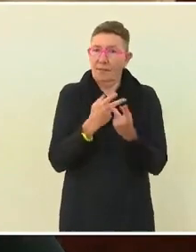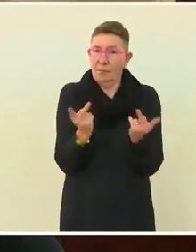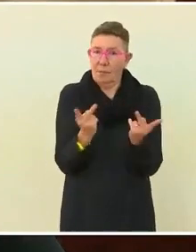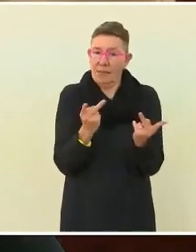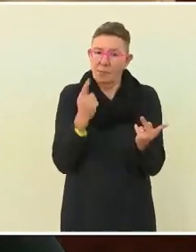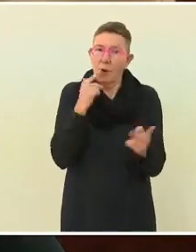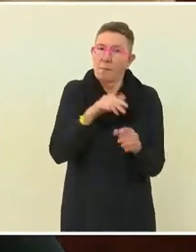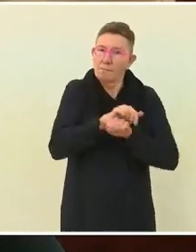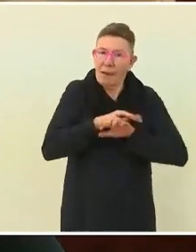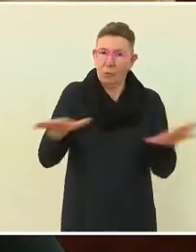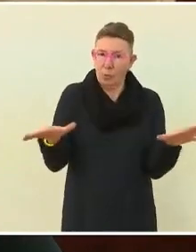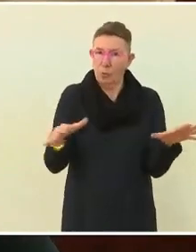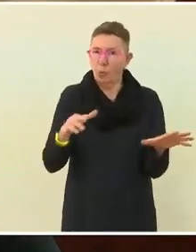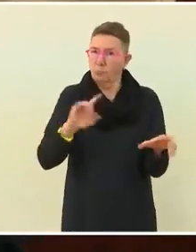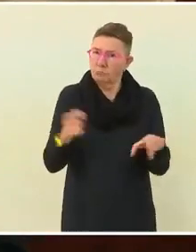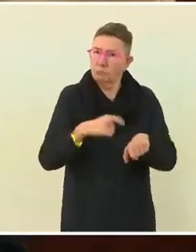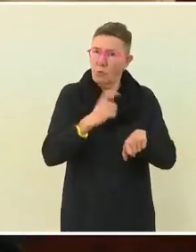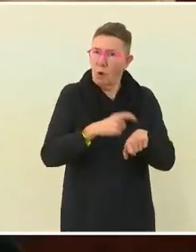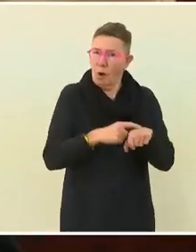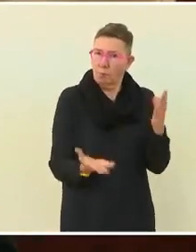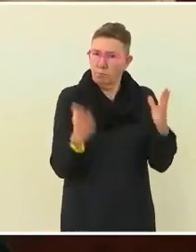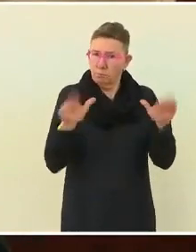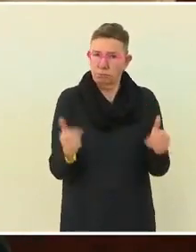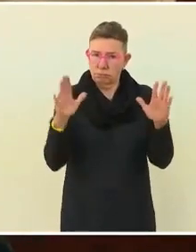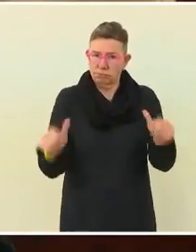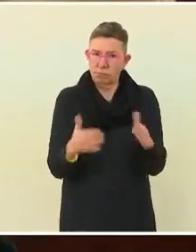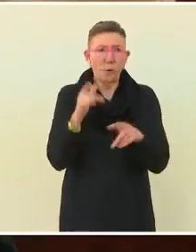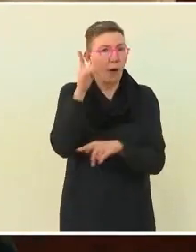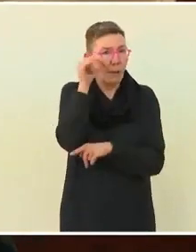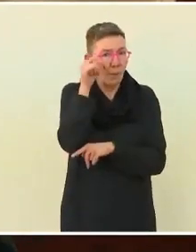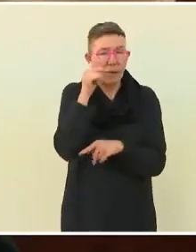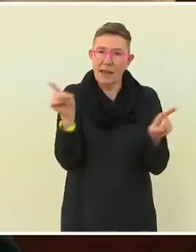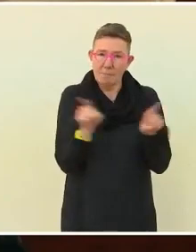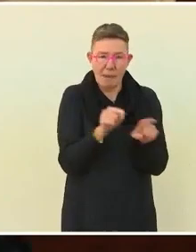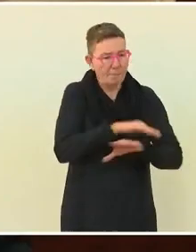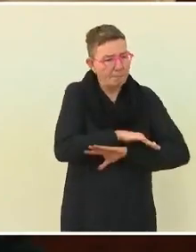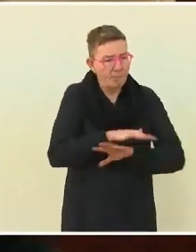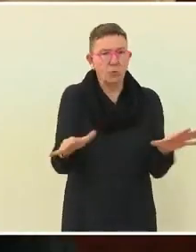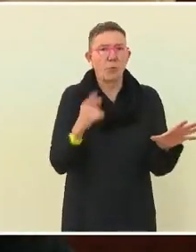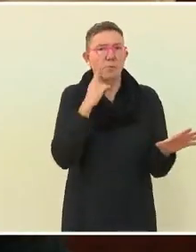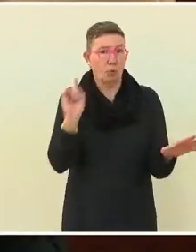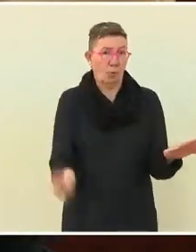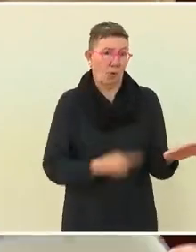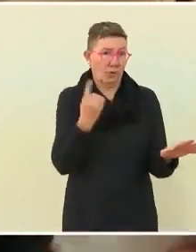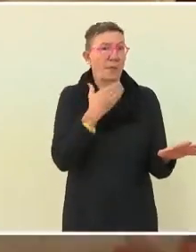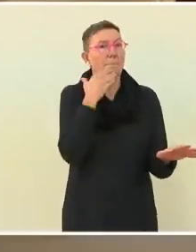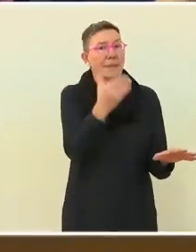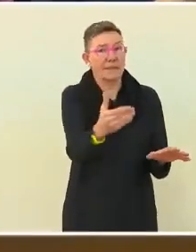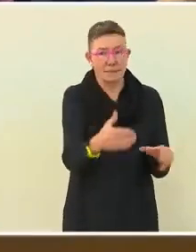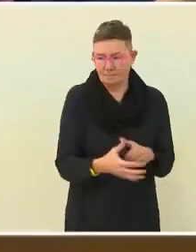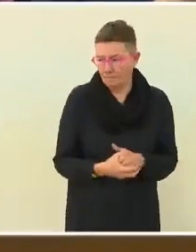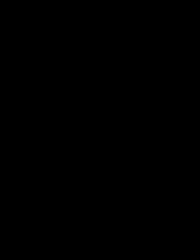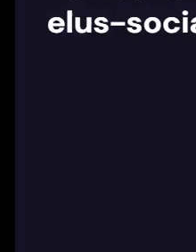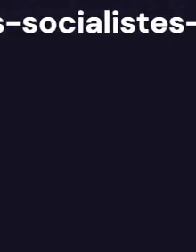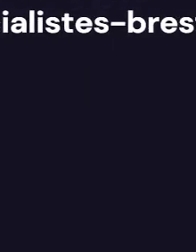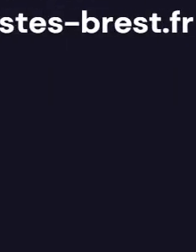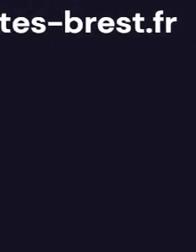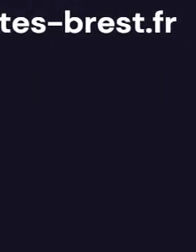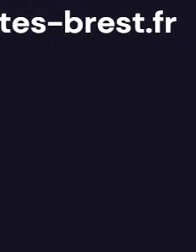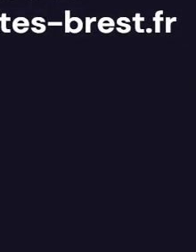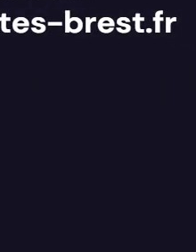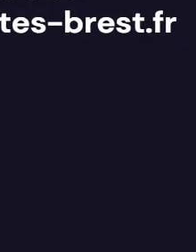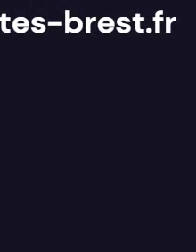partout et tout le temps, et la République, vous le savez, c'est partout et pour tous. Merci. Merci. Oui,